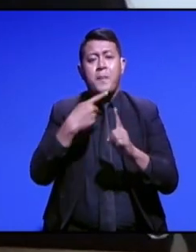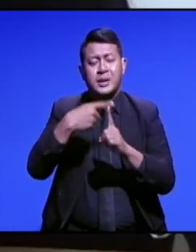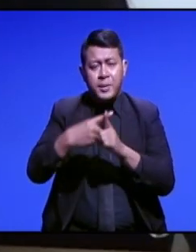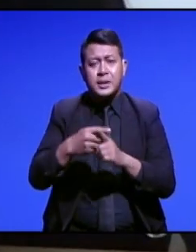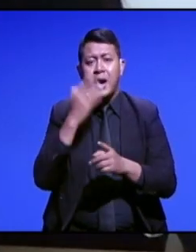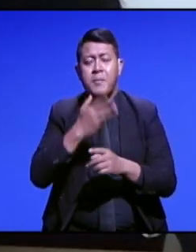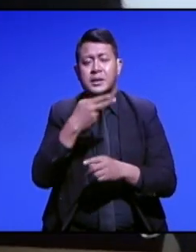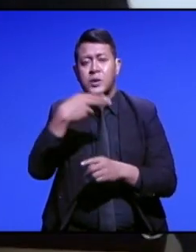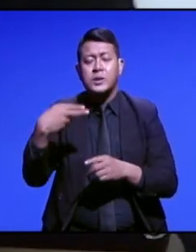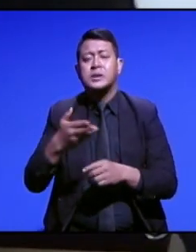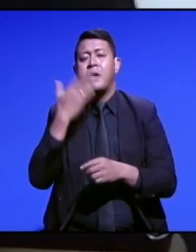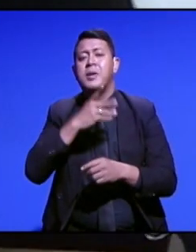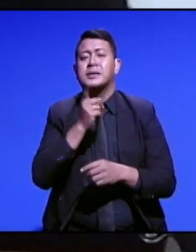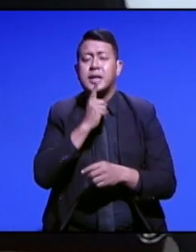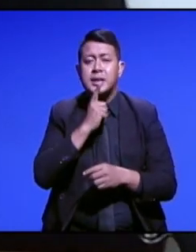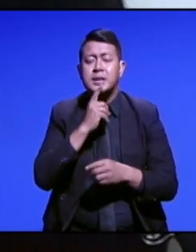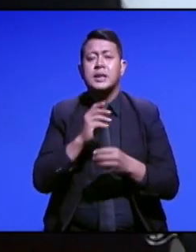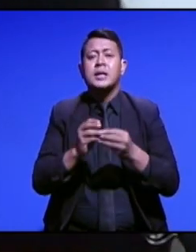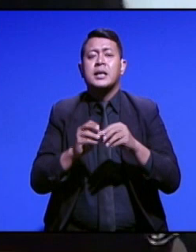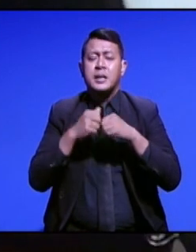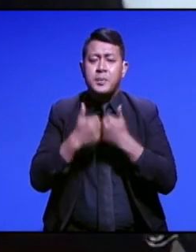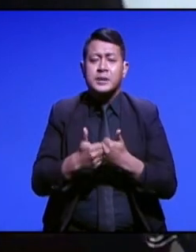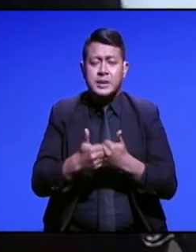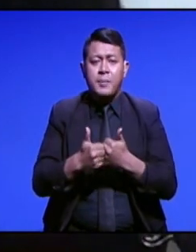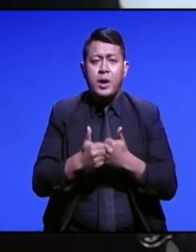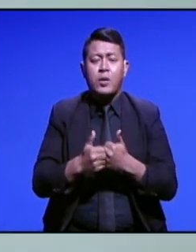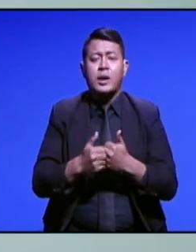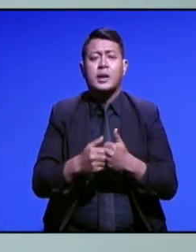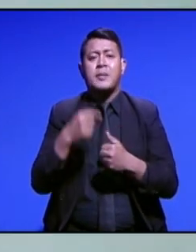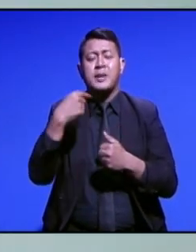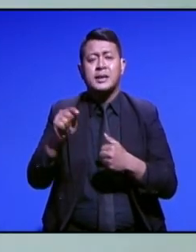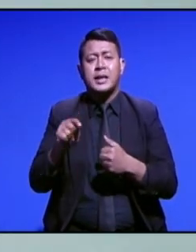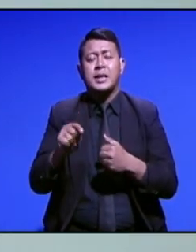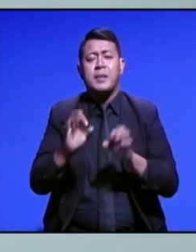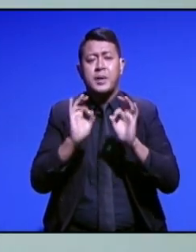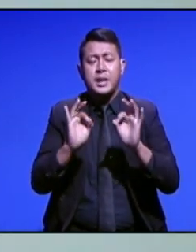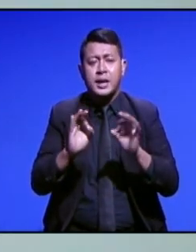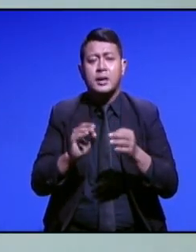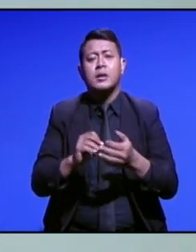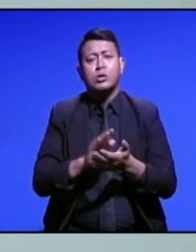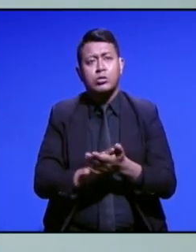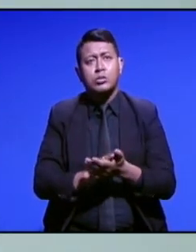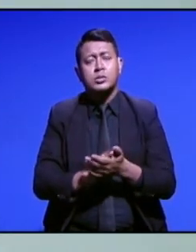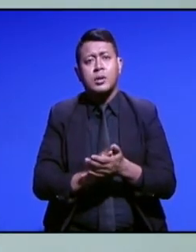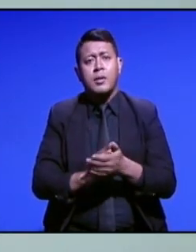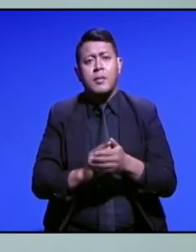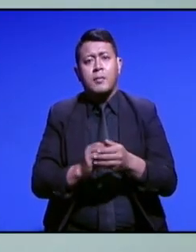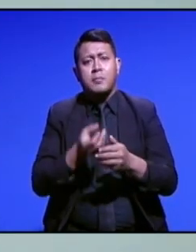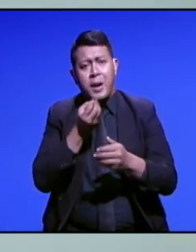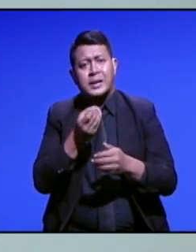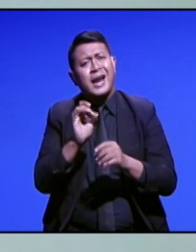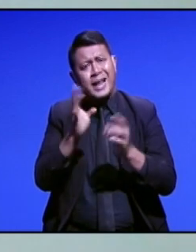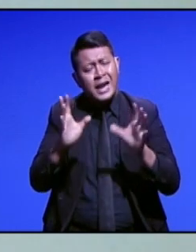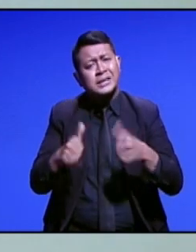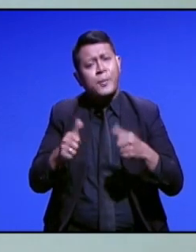dan Bahasa Inggris disiapkan oleh Puspendik dari Bank Soal Nasional. Sedangkan mata pelajaran lainnya disiapkan oleh sekolah atau